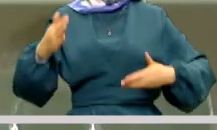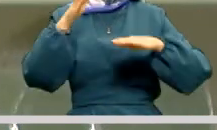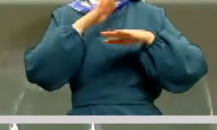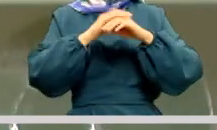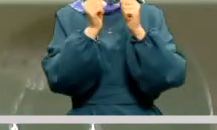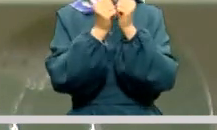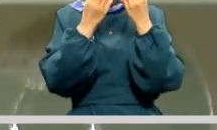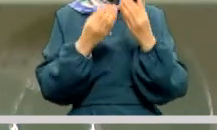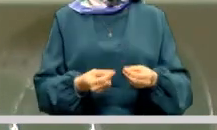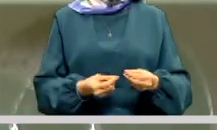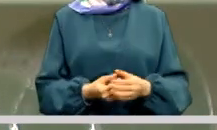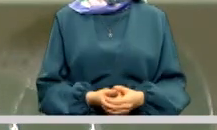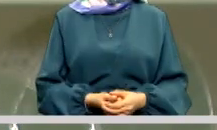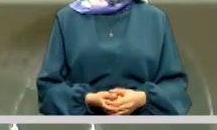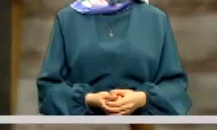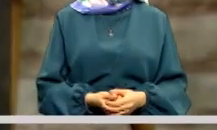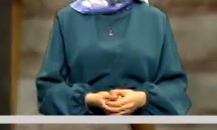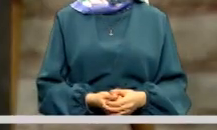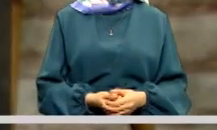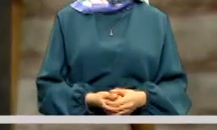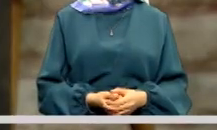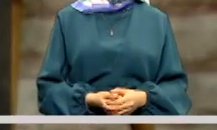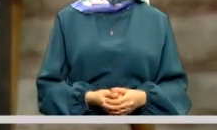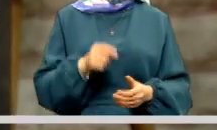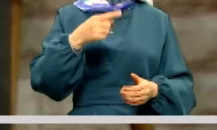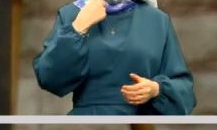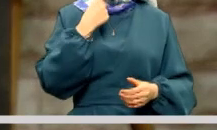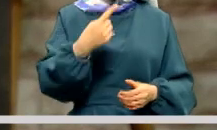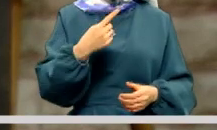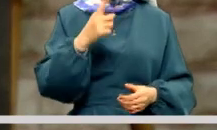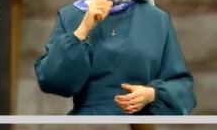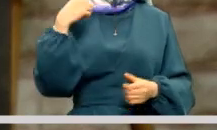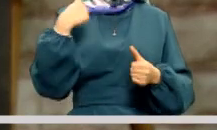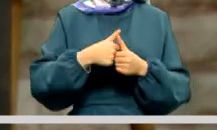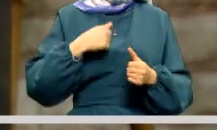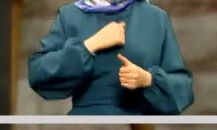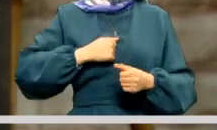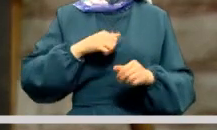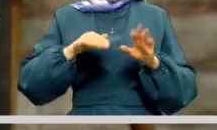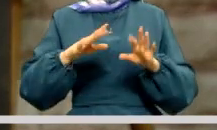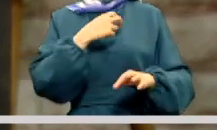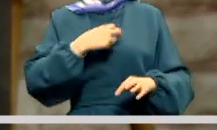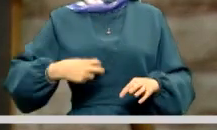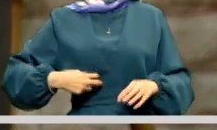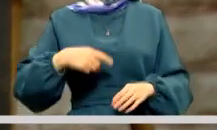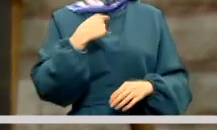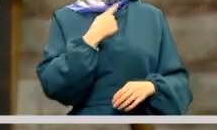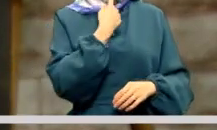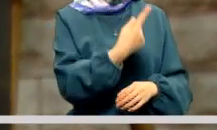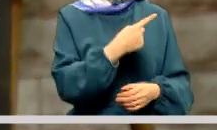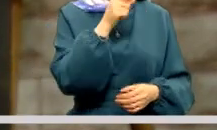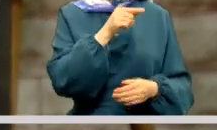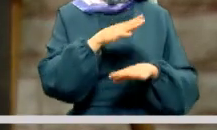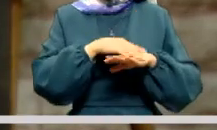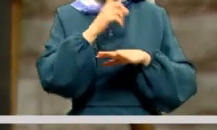Suffe de ama şunu der bir defa bana kızdığını görmedim Resulullah'ın Şimdi biz Acaba bunu